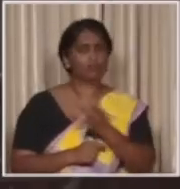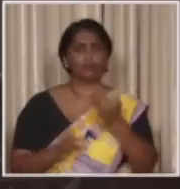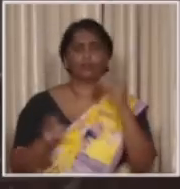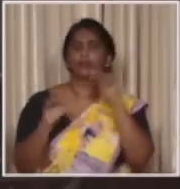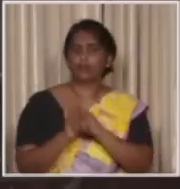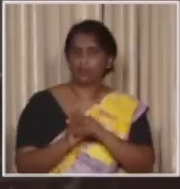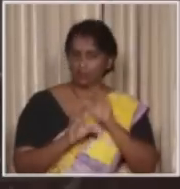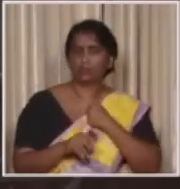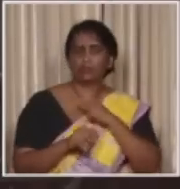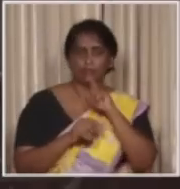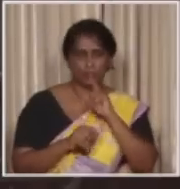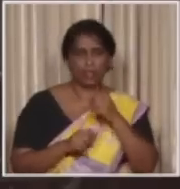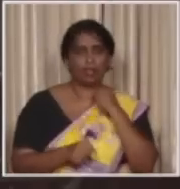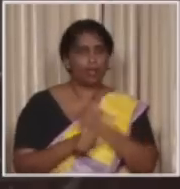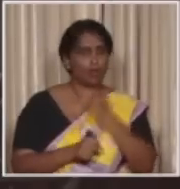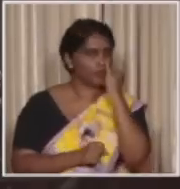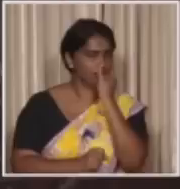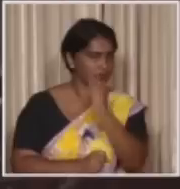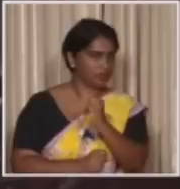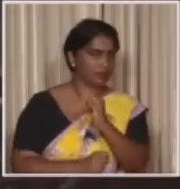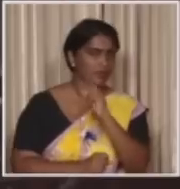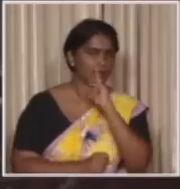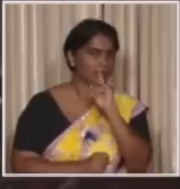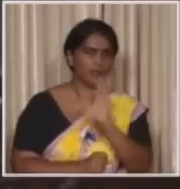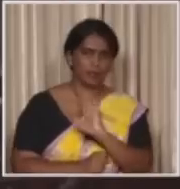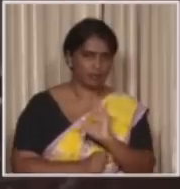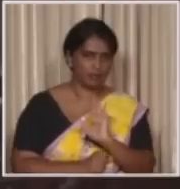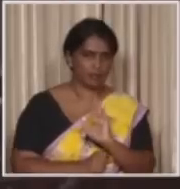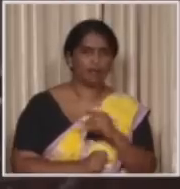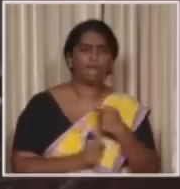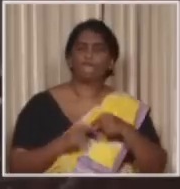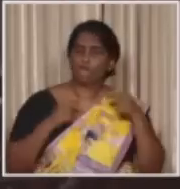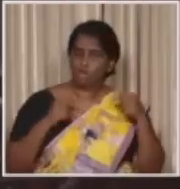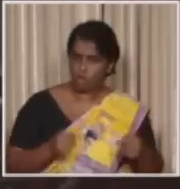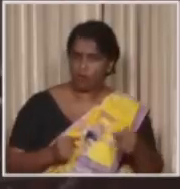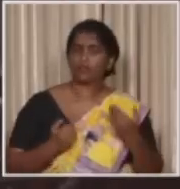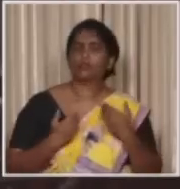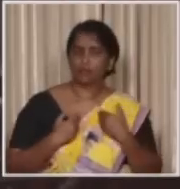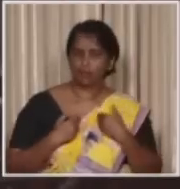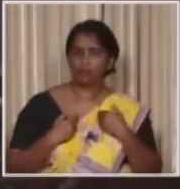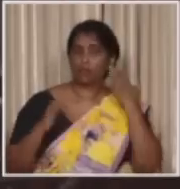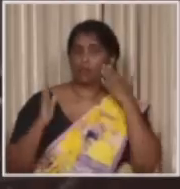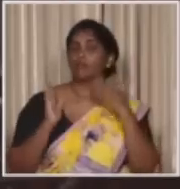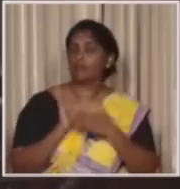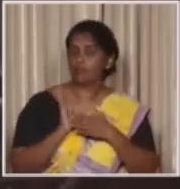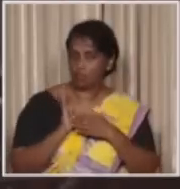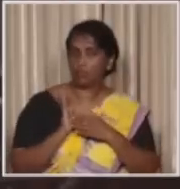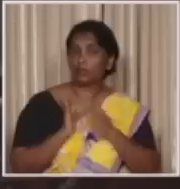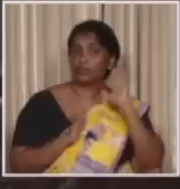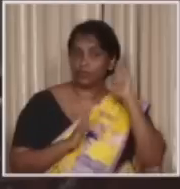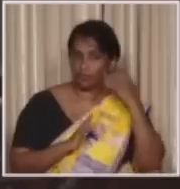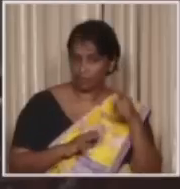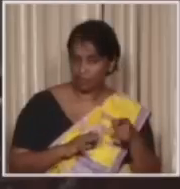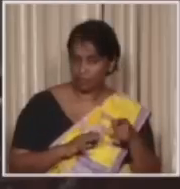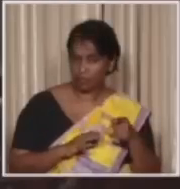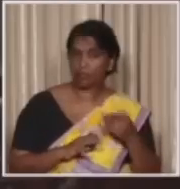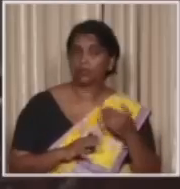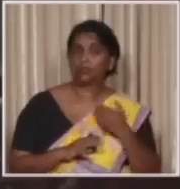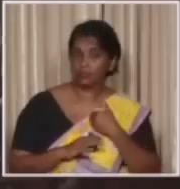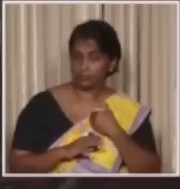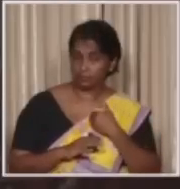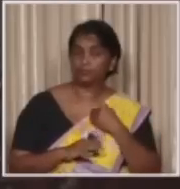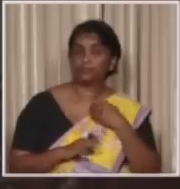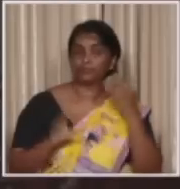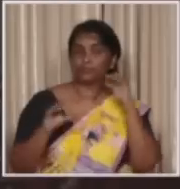දාන්න ඕනයි කියලා මම හිතනවා. මම ආණ්ඩුවට විතරක් විවේචනයක් නෙමෙයි මේක. විරුද්ධ පක්ෂෙත් මේක සම්බන්ධව විශේෂයෙන්ම මම මේ